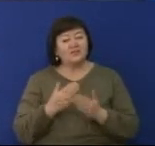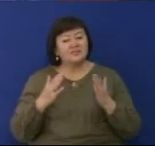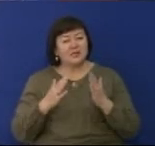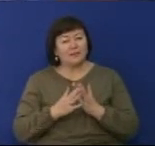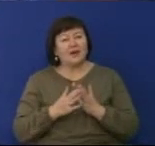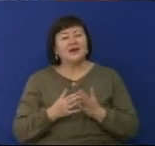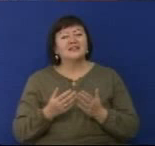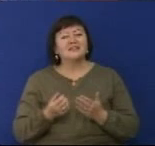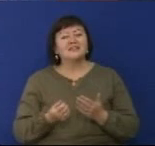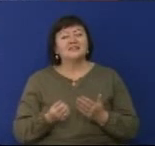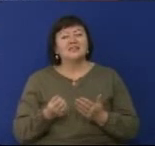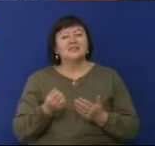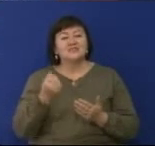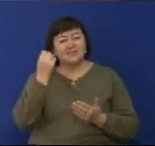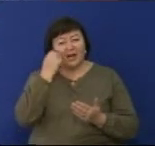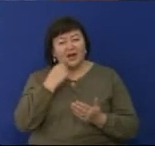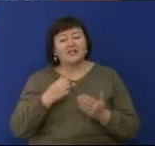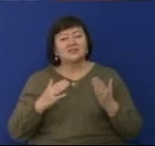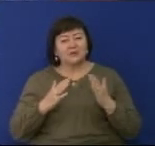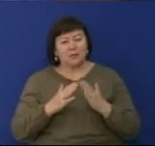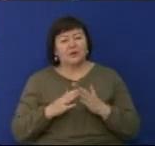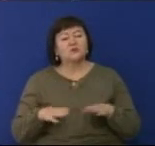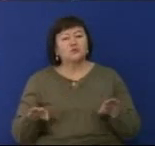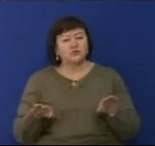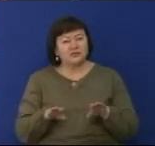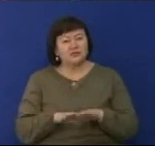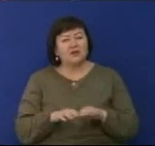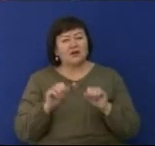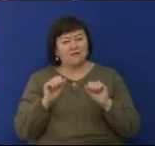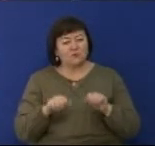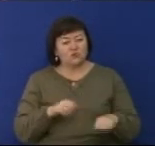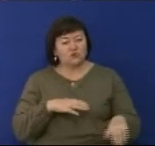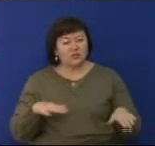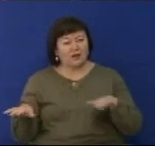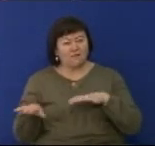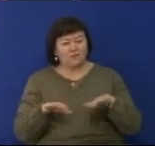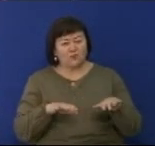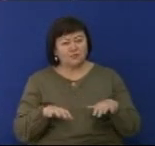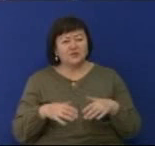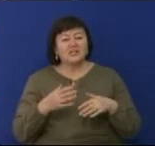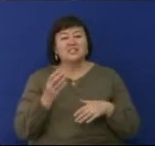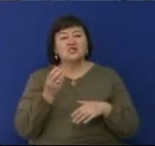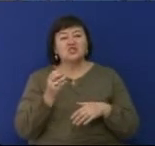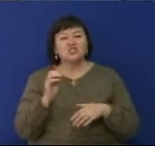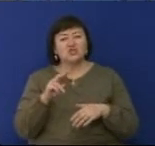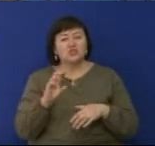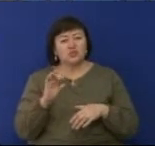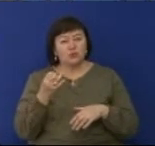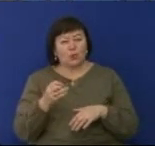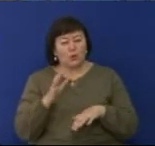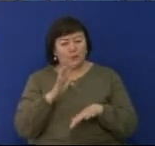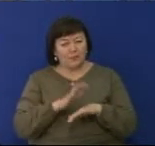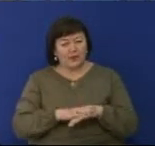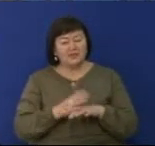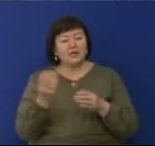платежеспособности 43 7 им на сегодня было отказано в кредите жилстройсбербанк пока принял 129 заявок на общую сумму